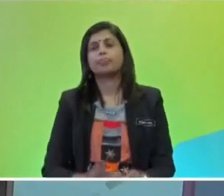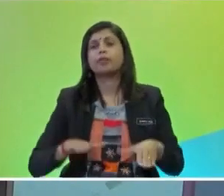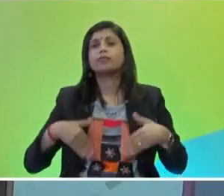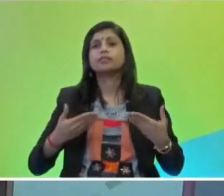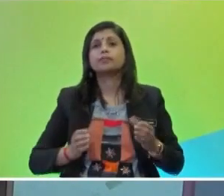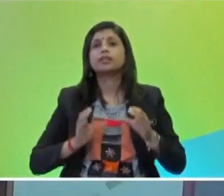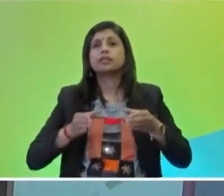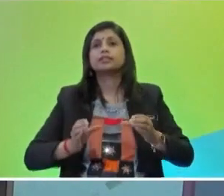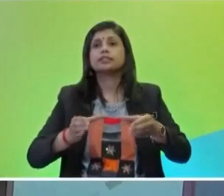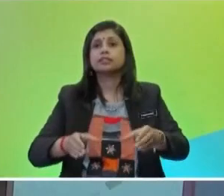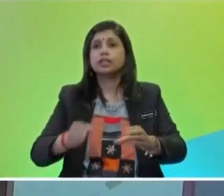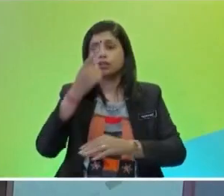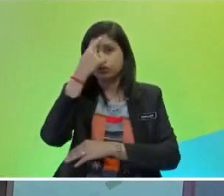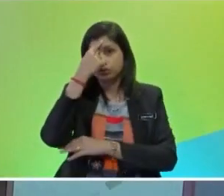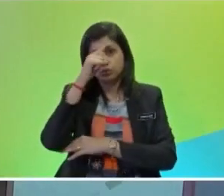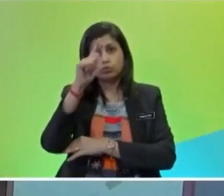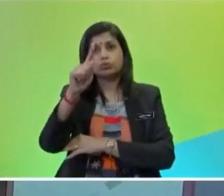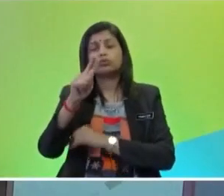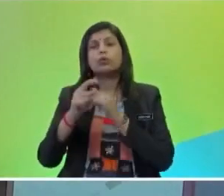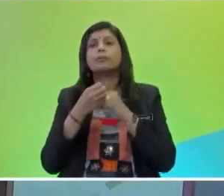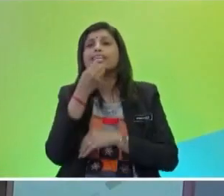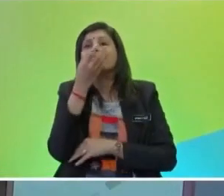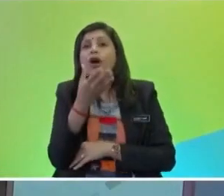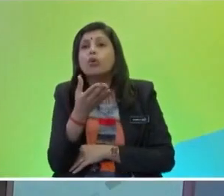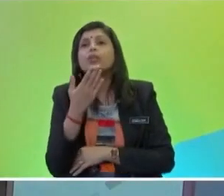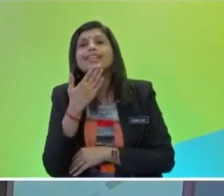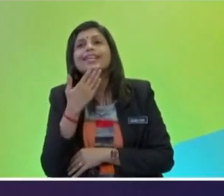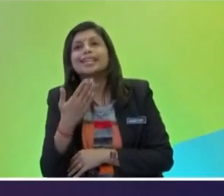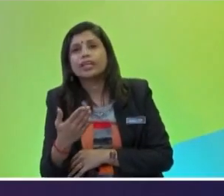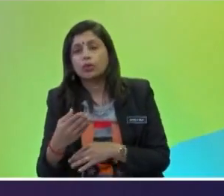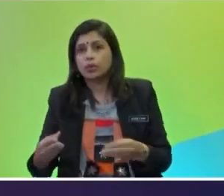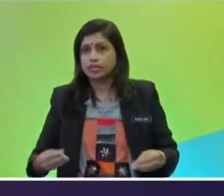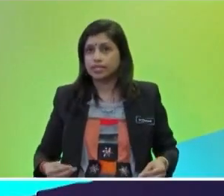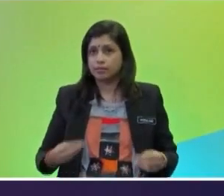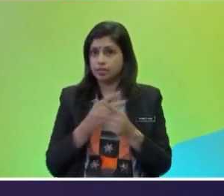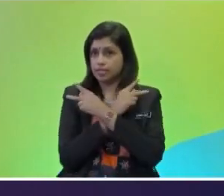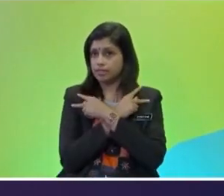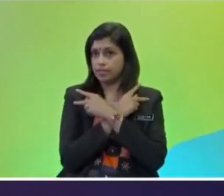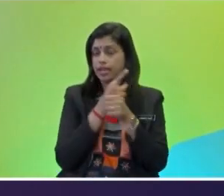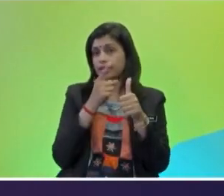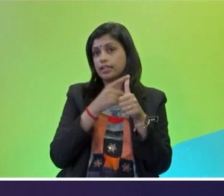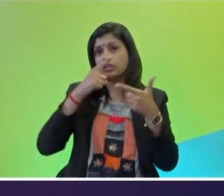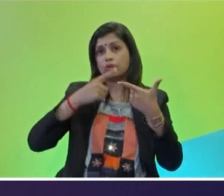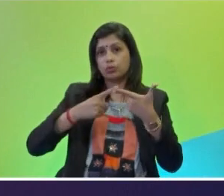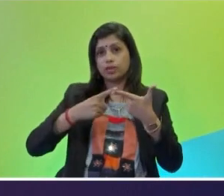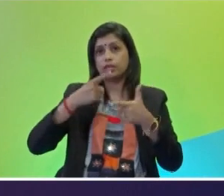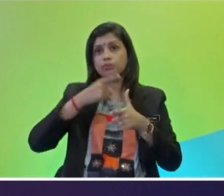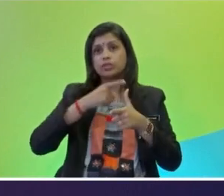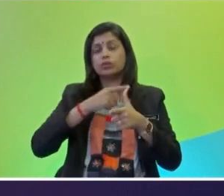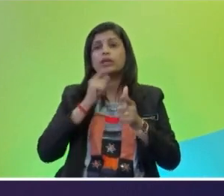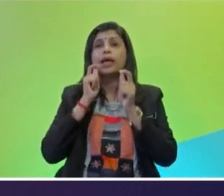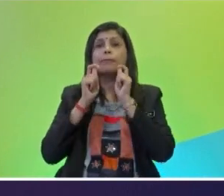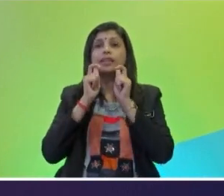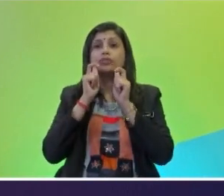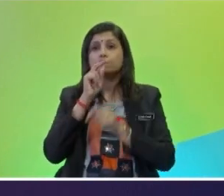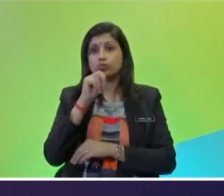dua. Okey, apanya? Dari segi pertuturan dan dari segi perlakuan. Okey, apa